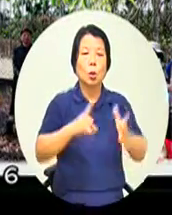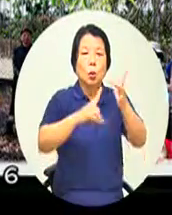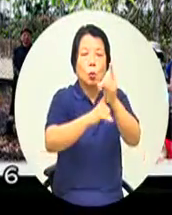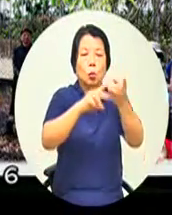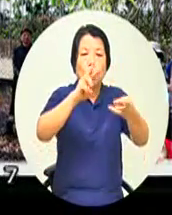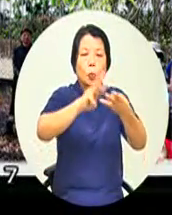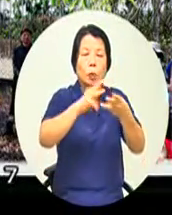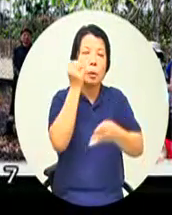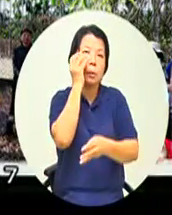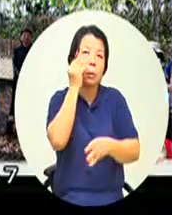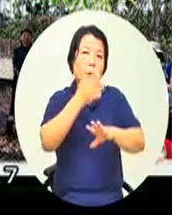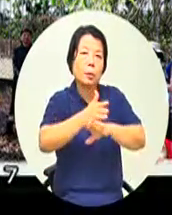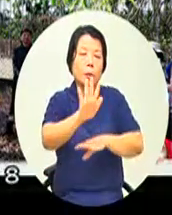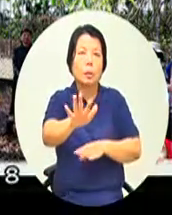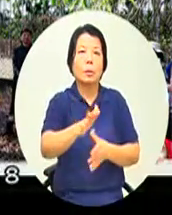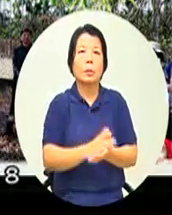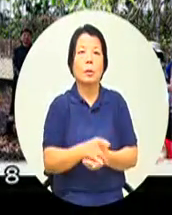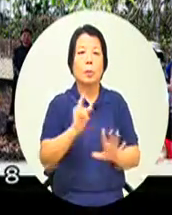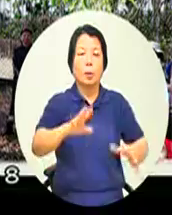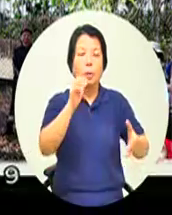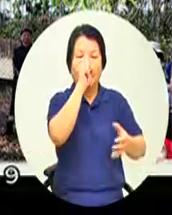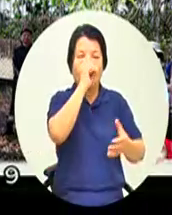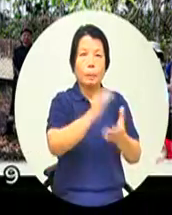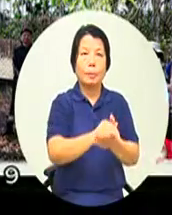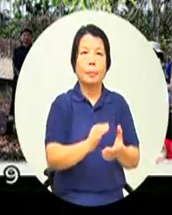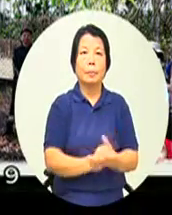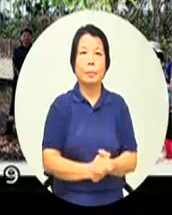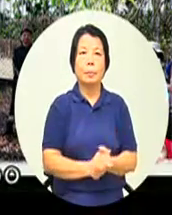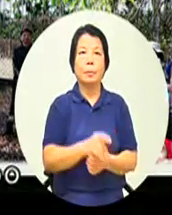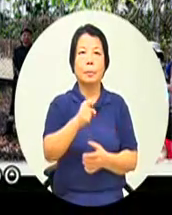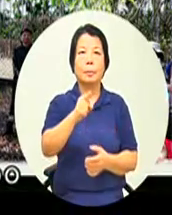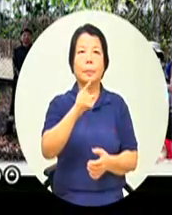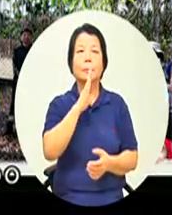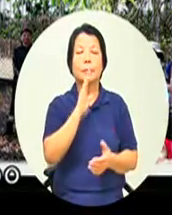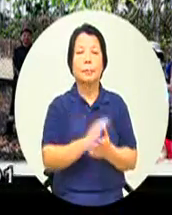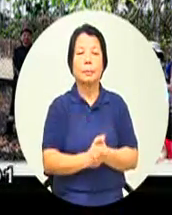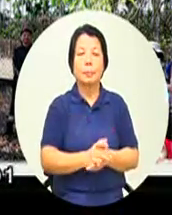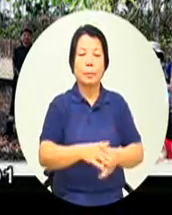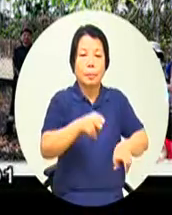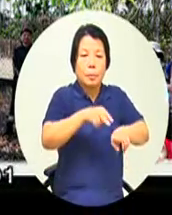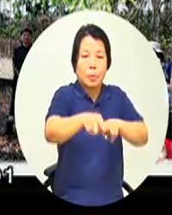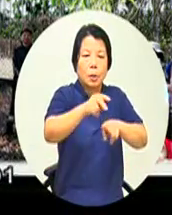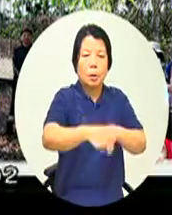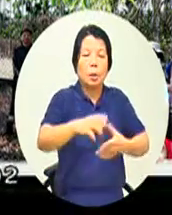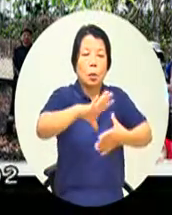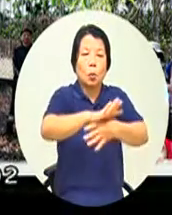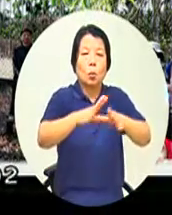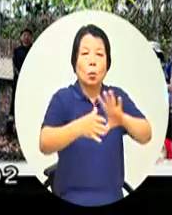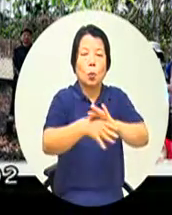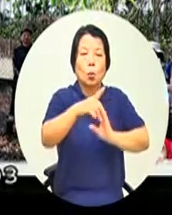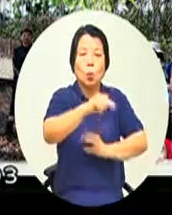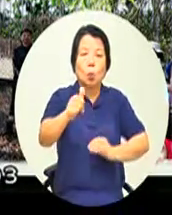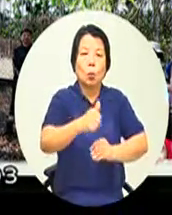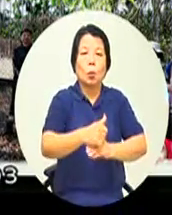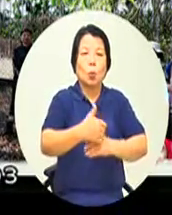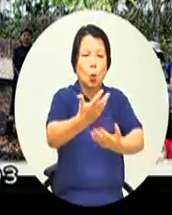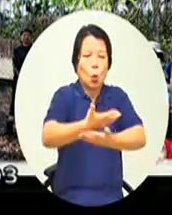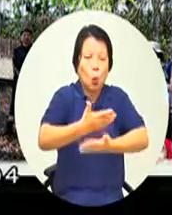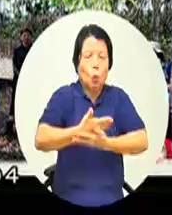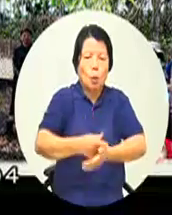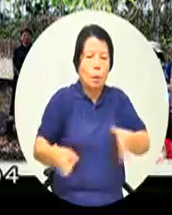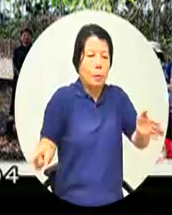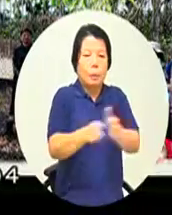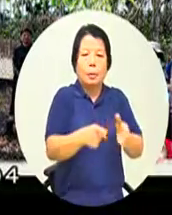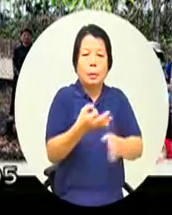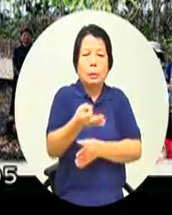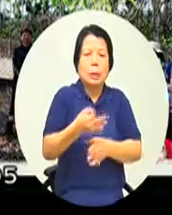观。我们有一个好朋友，他是一个铁道文物收藏的疯子，他一生的积